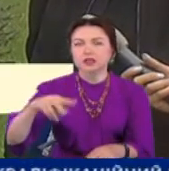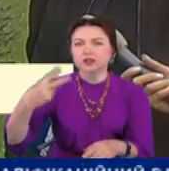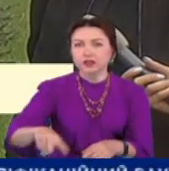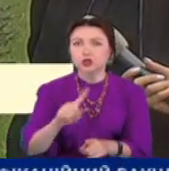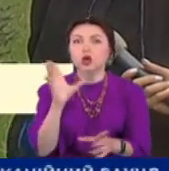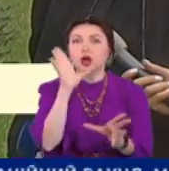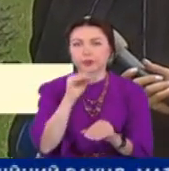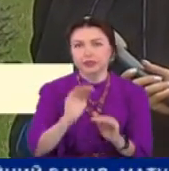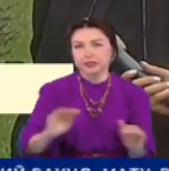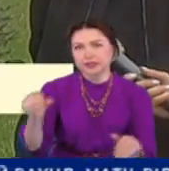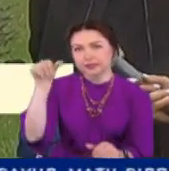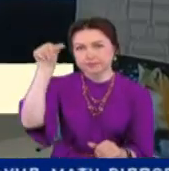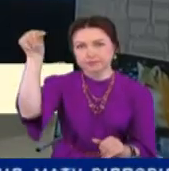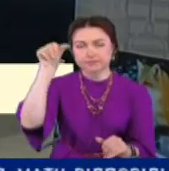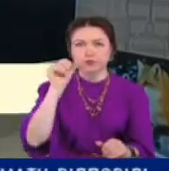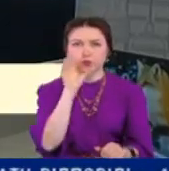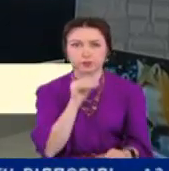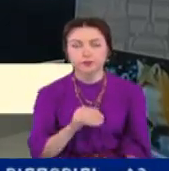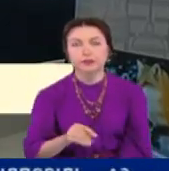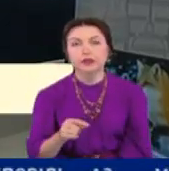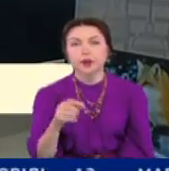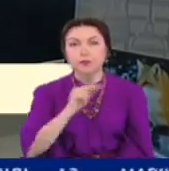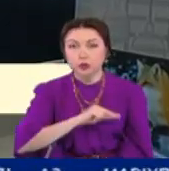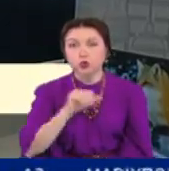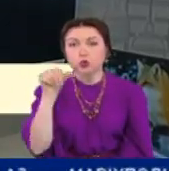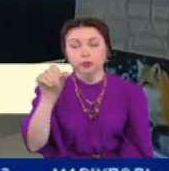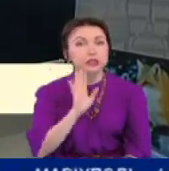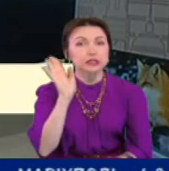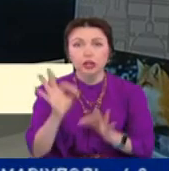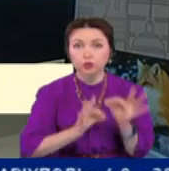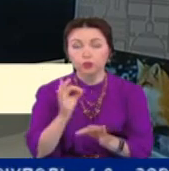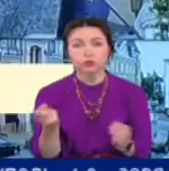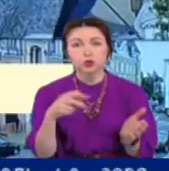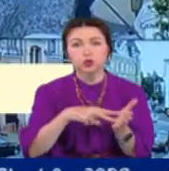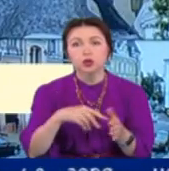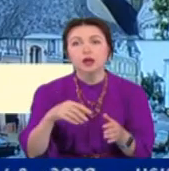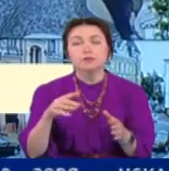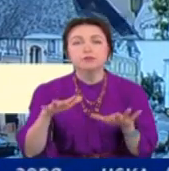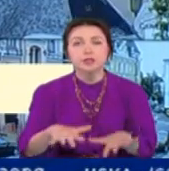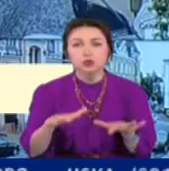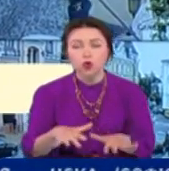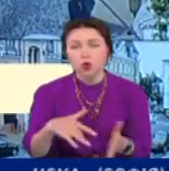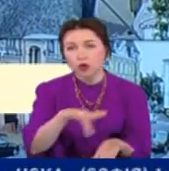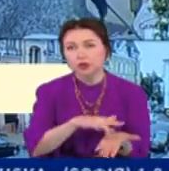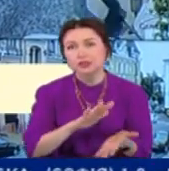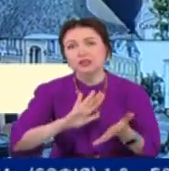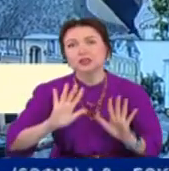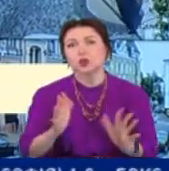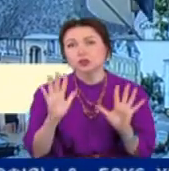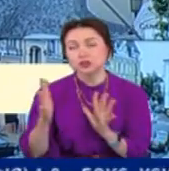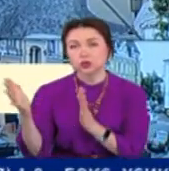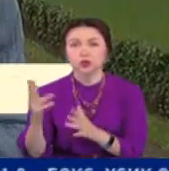могли дотягнутися навіть діти. Працює кнопка цілодобово і підключена до міського ситуаційного центру та до